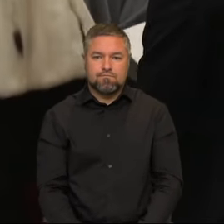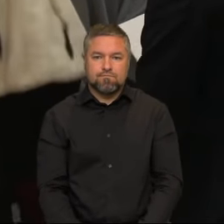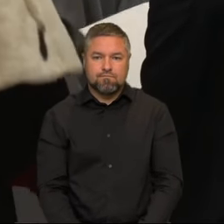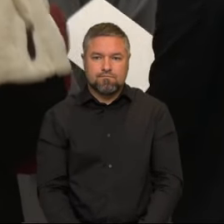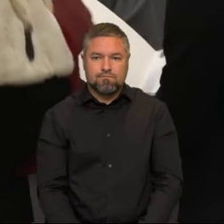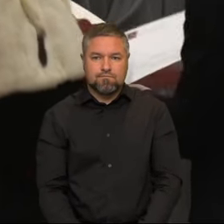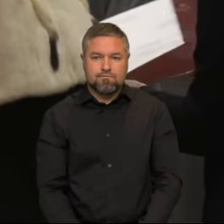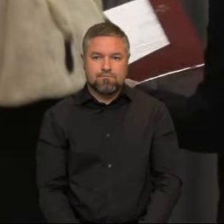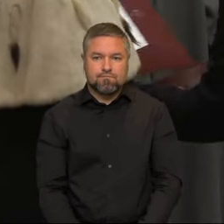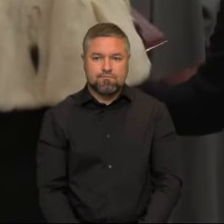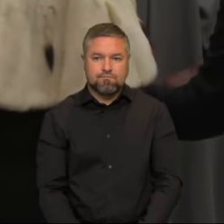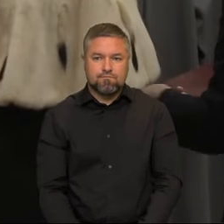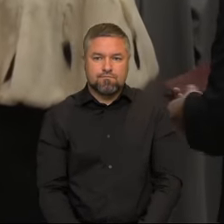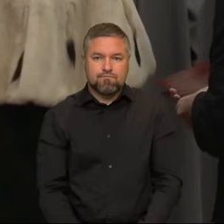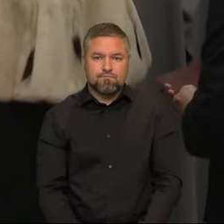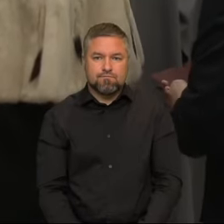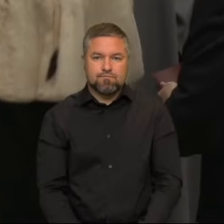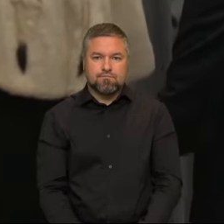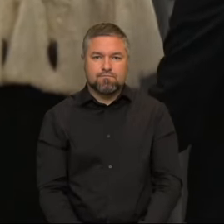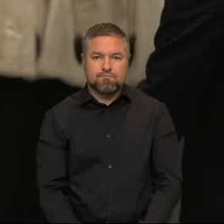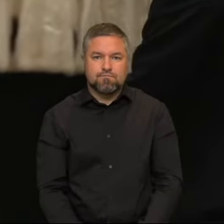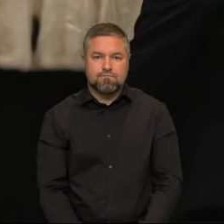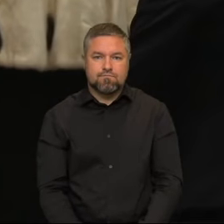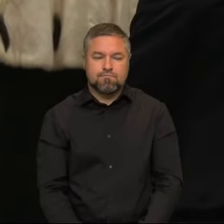Politechniki Łódzkiej. Pani Anna Magnuszewska.